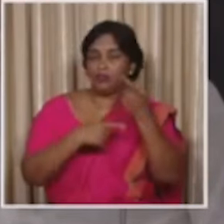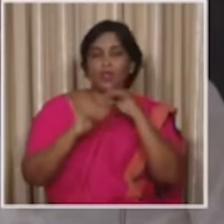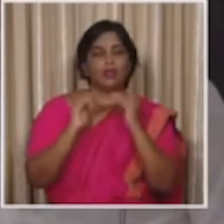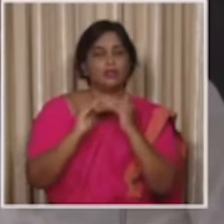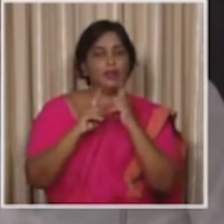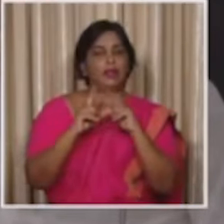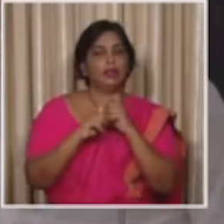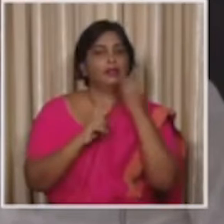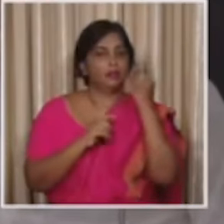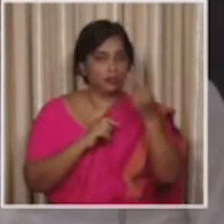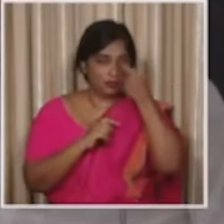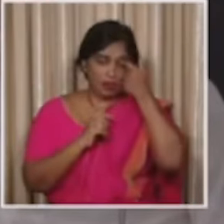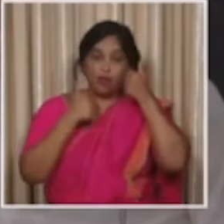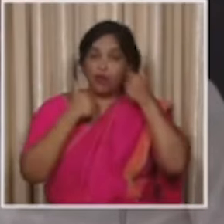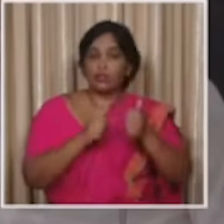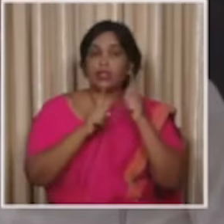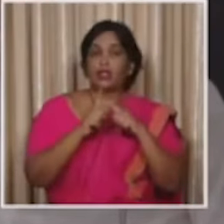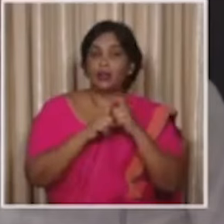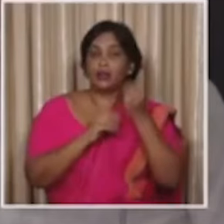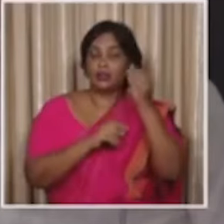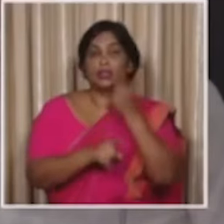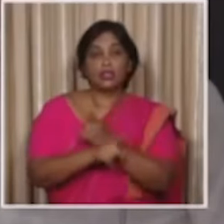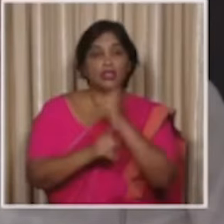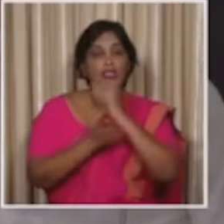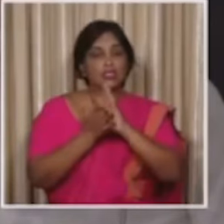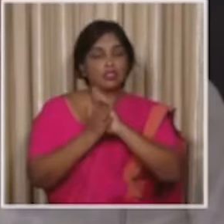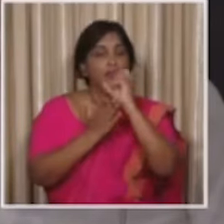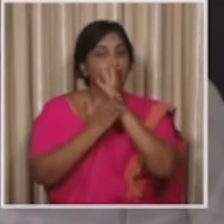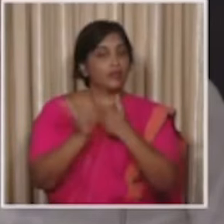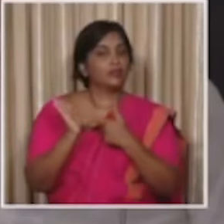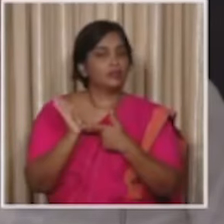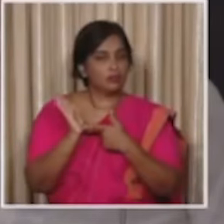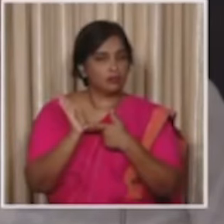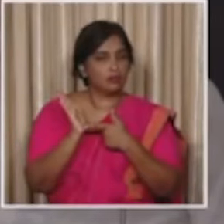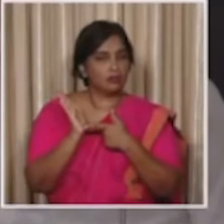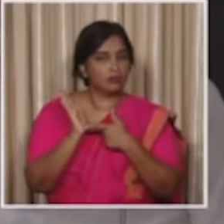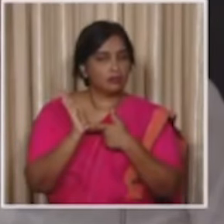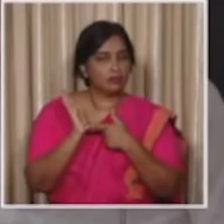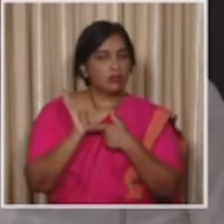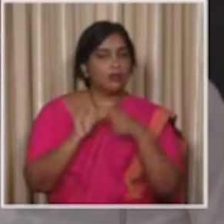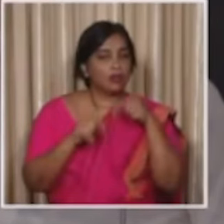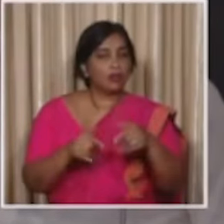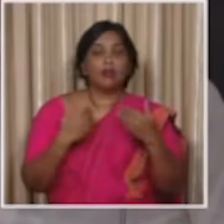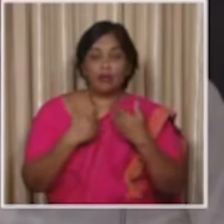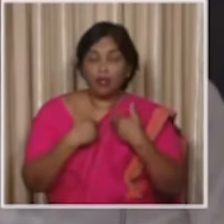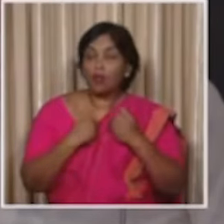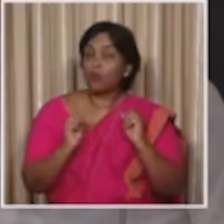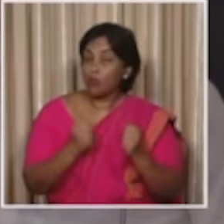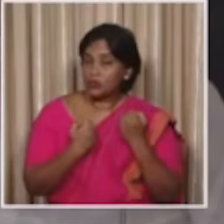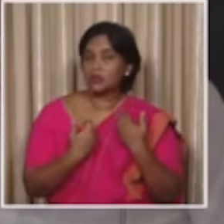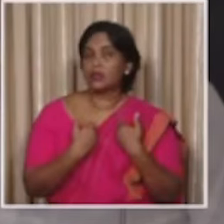අධ්‍යාපනයක් ලබා දීම ගුණාත්මක අධ්‍යාපනයක් දෙන්න තමයි ගුරු සේවා ව්‍යවස්ථාවේ මේ නියමයන් තියෙන්නේ එතකොට අපි ඒකටයි උත්සාහ